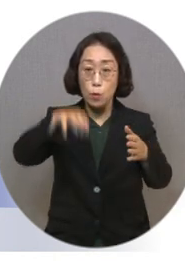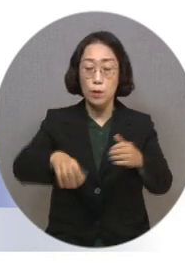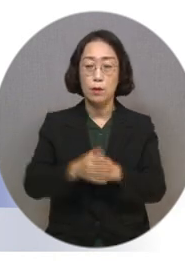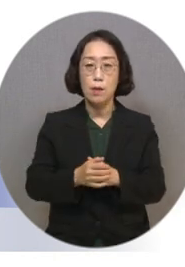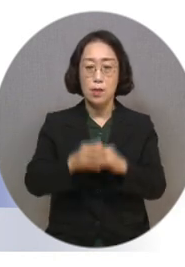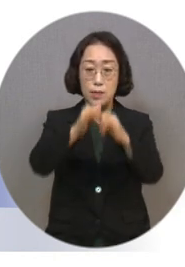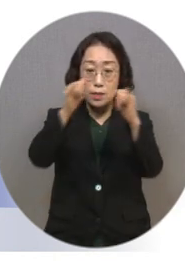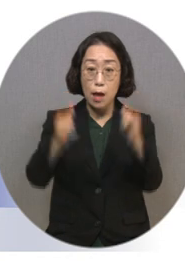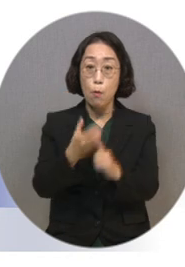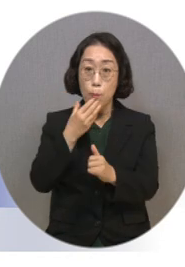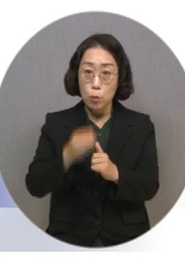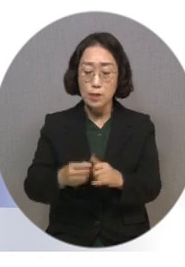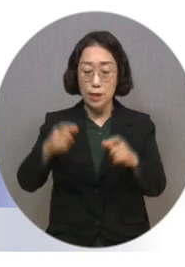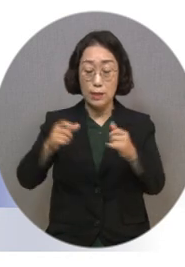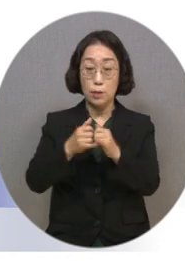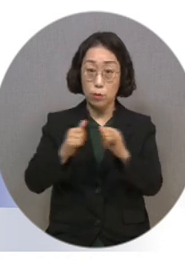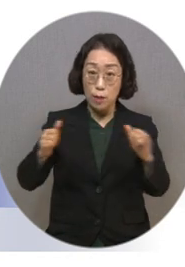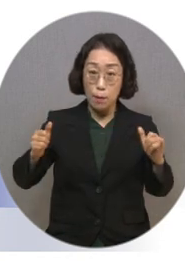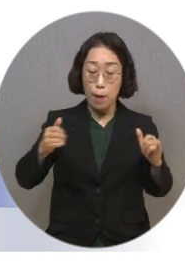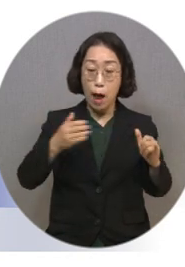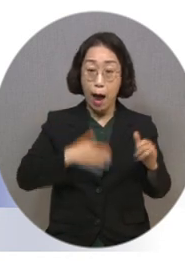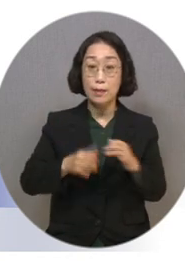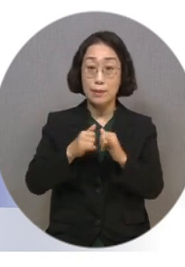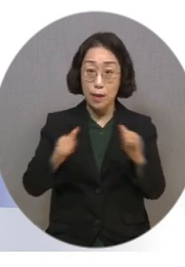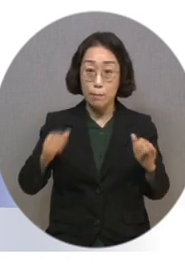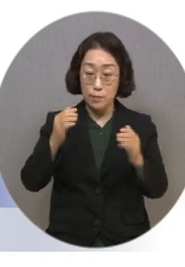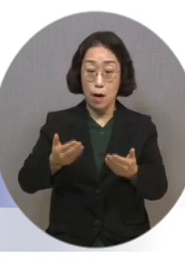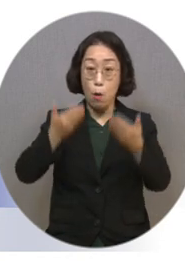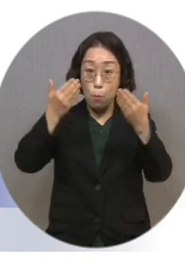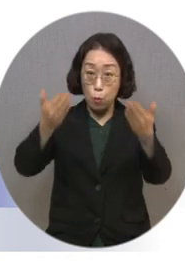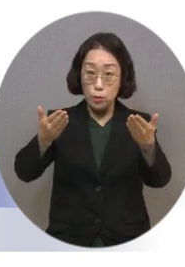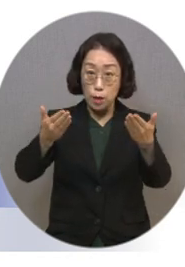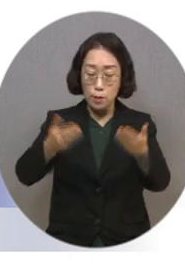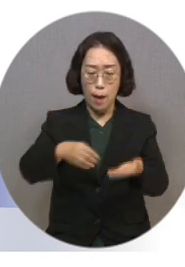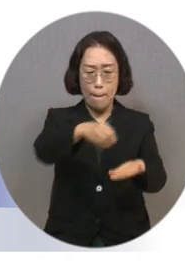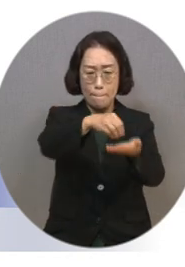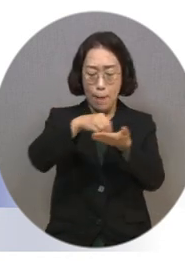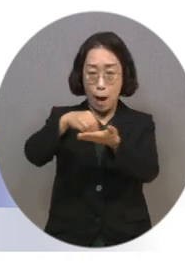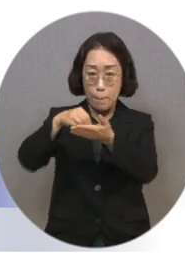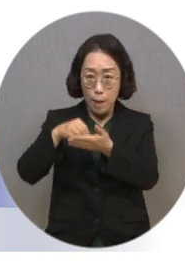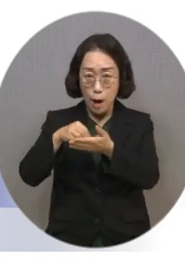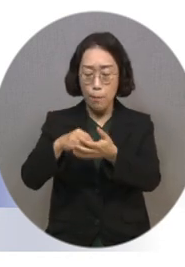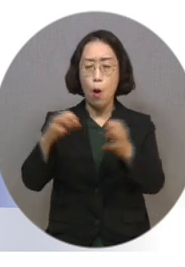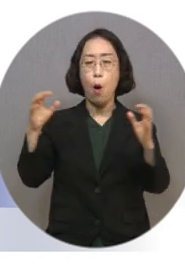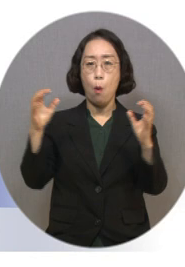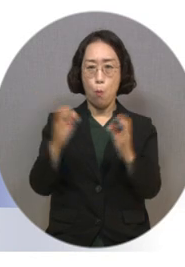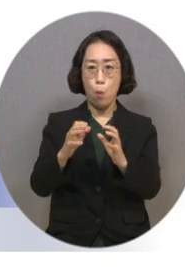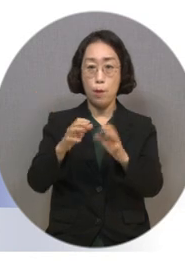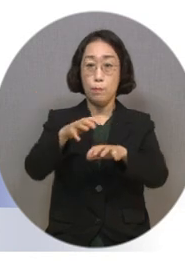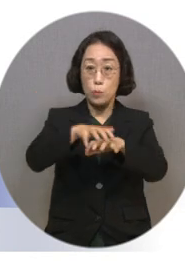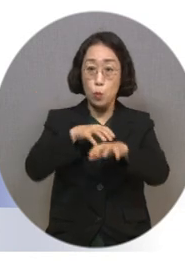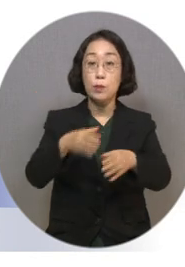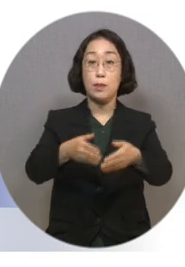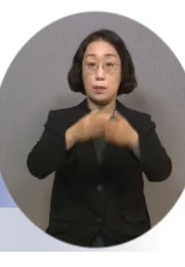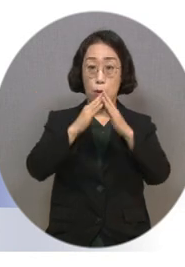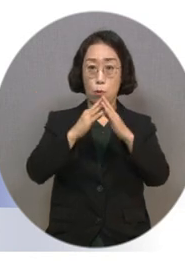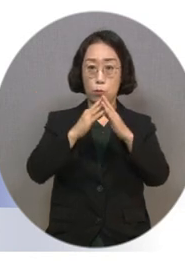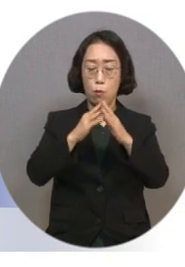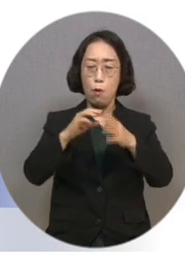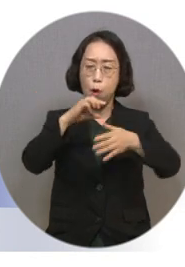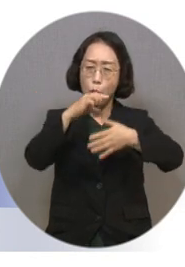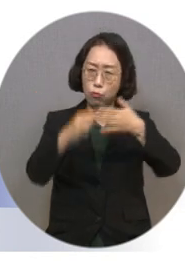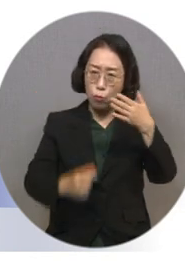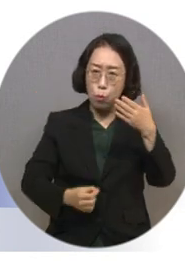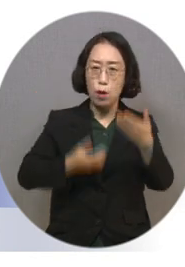사회복지사 지역 주민 지인 자원 봉사자로 구성된 개별 모임을 만들고이를 통해 다양한 프로그램을